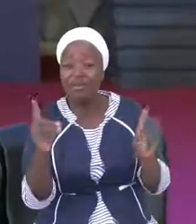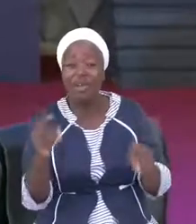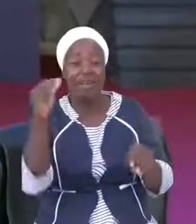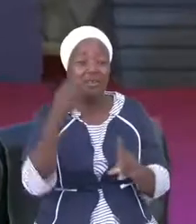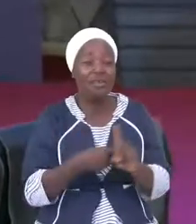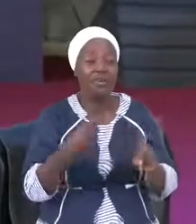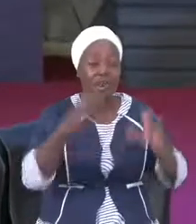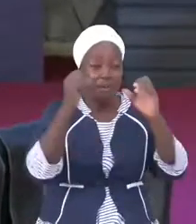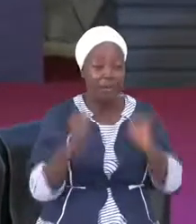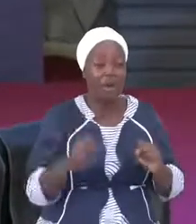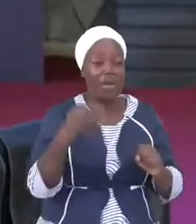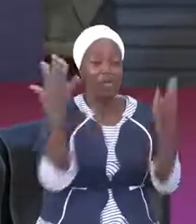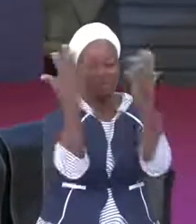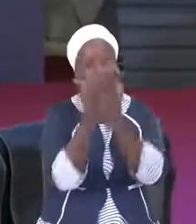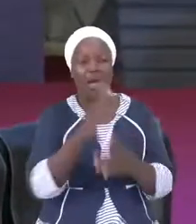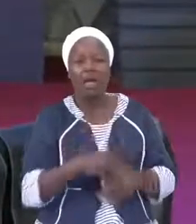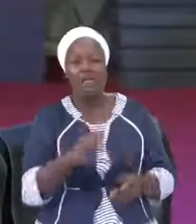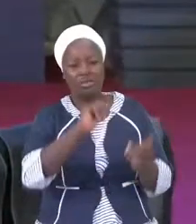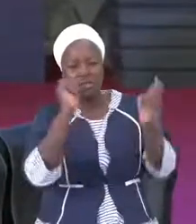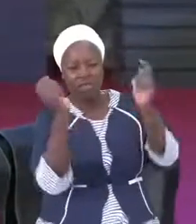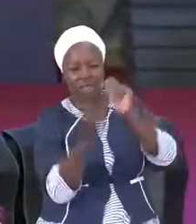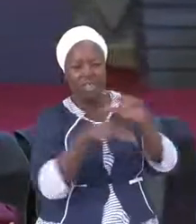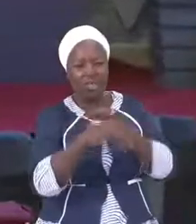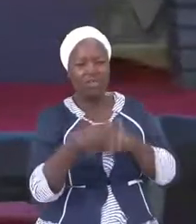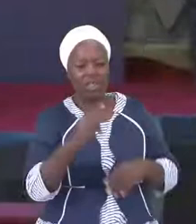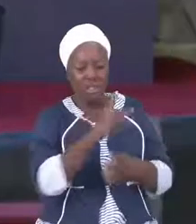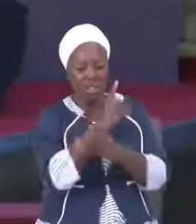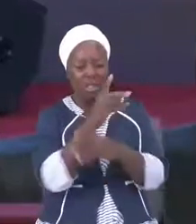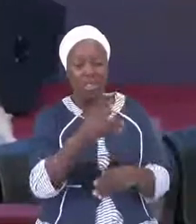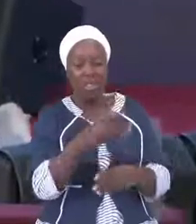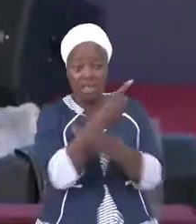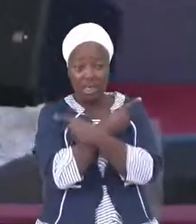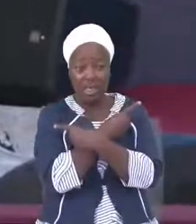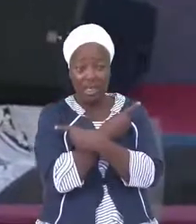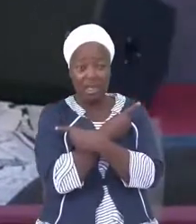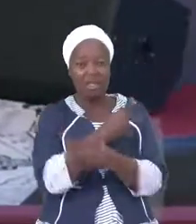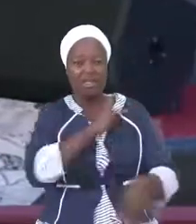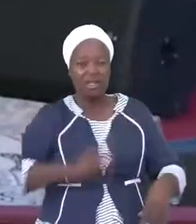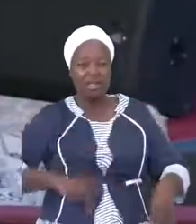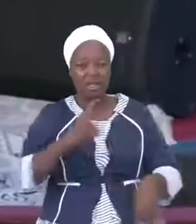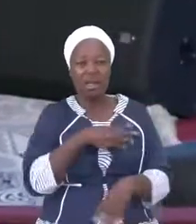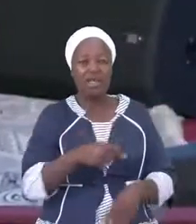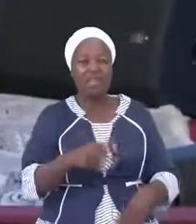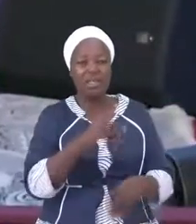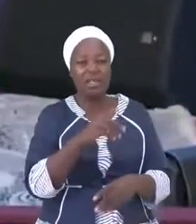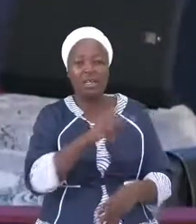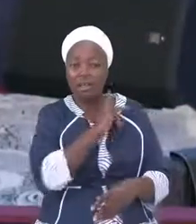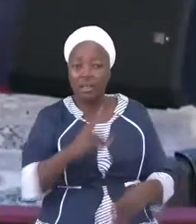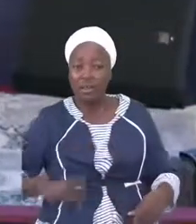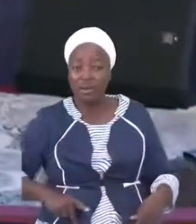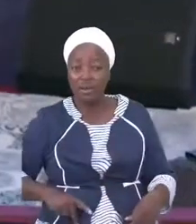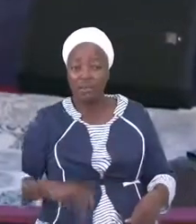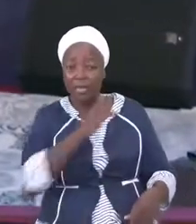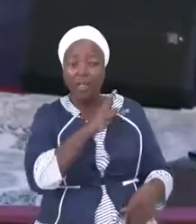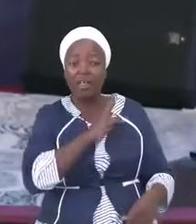J'ai été délivré de la puissance des ténèbres et j'ai été transporté dans le royaume du Fils de son amour. Et